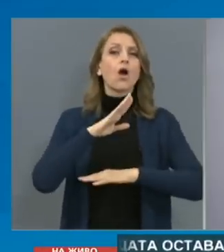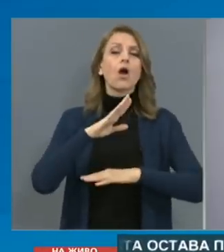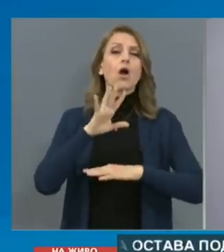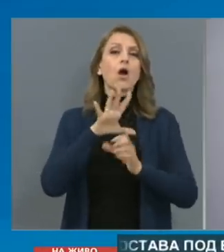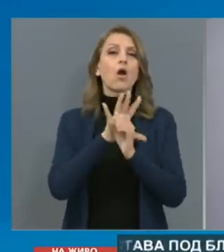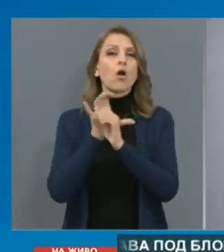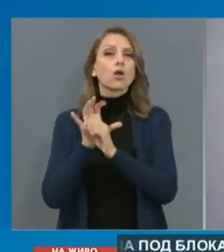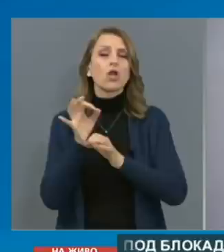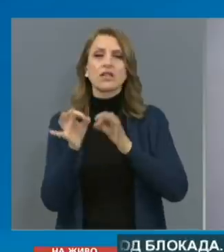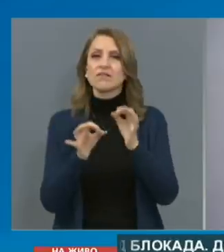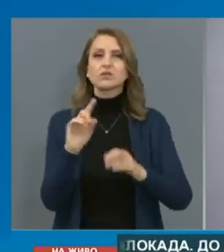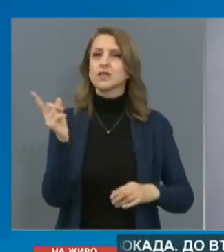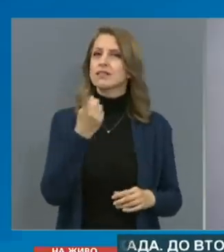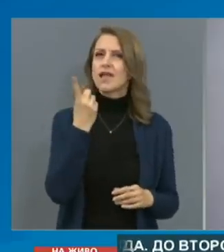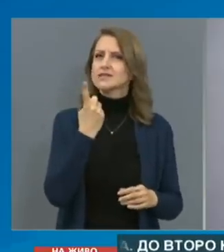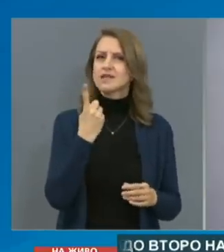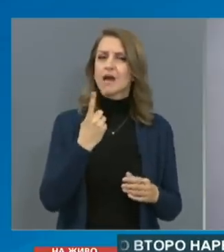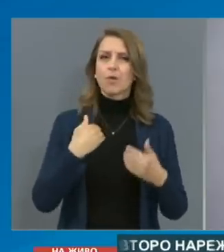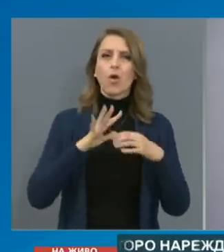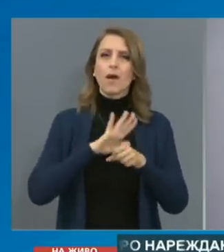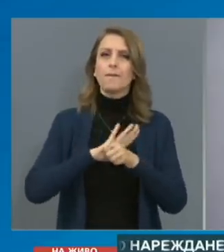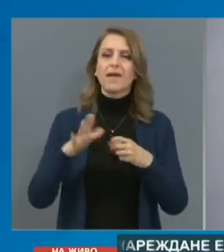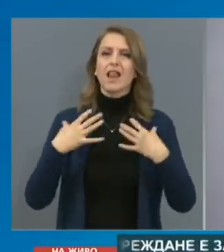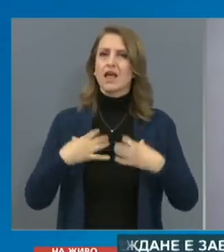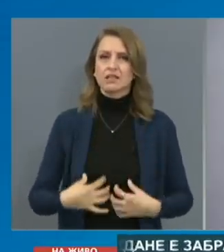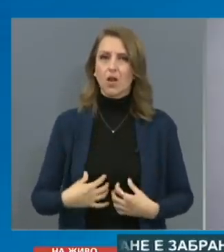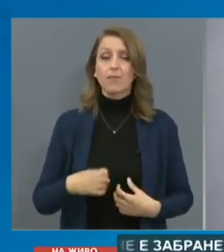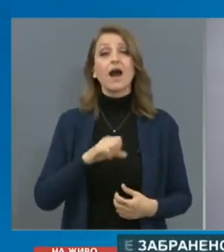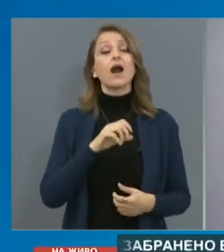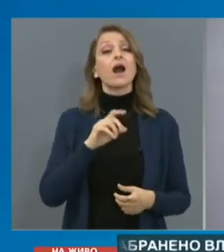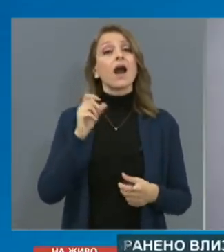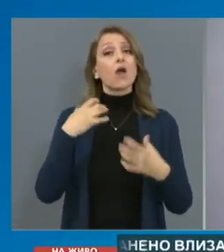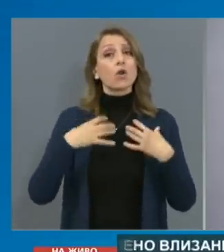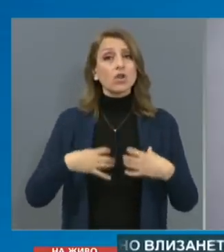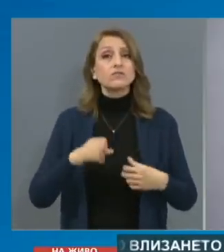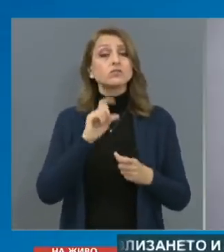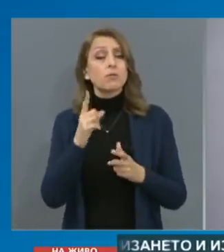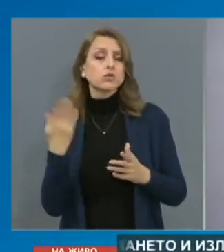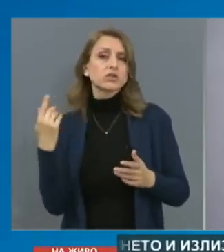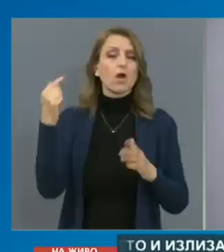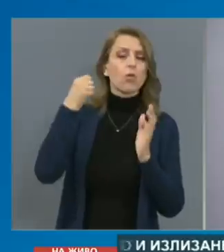само белия дроб, а и мозък. Имаме ли такива заключения при нас?